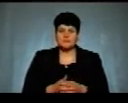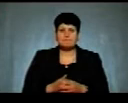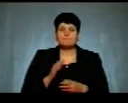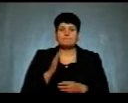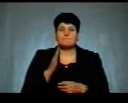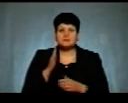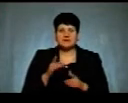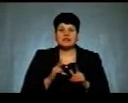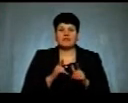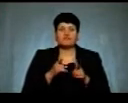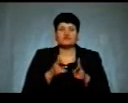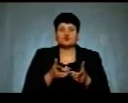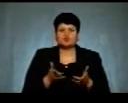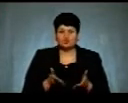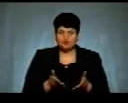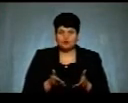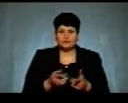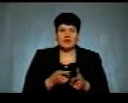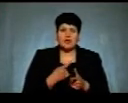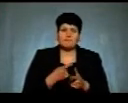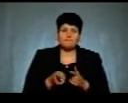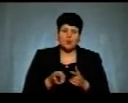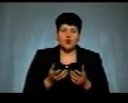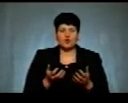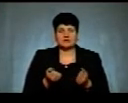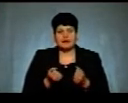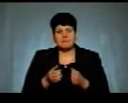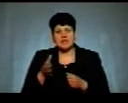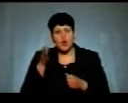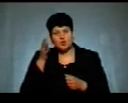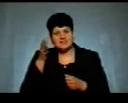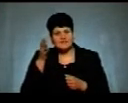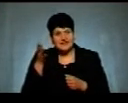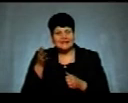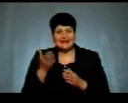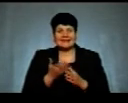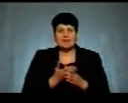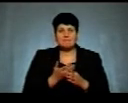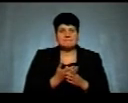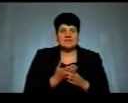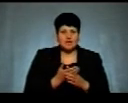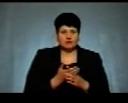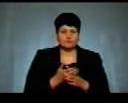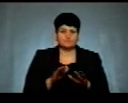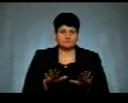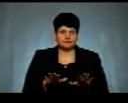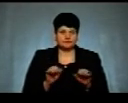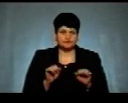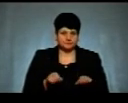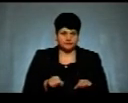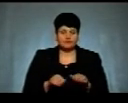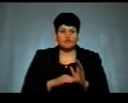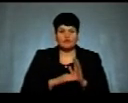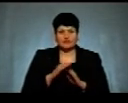Перспектива вступу або отримання освіти на пільгових засадах, як у